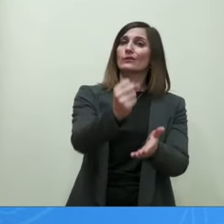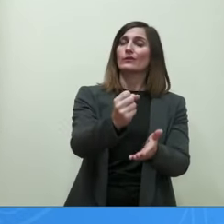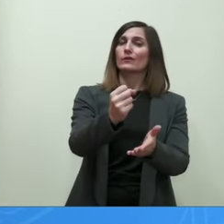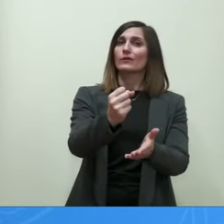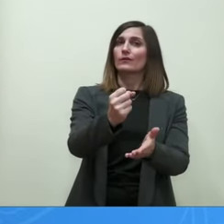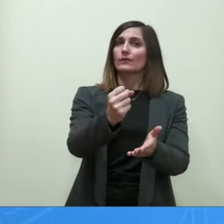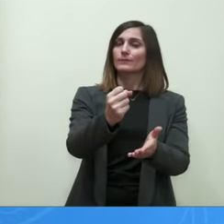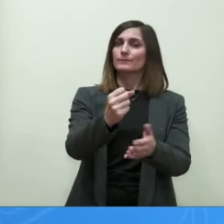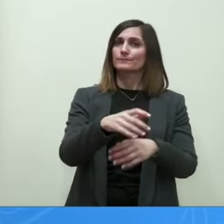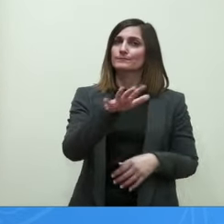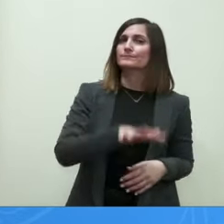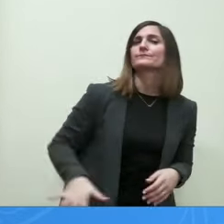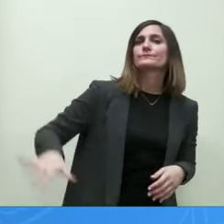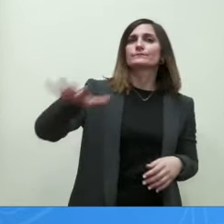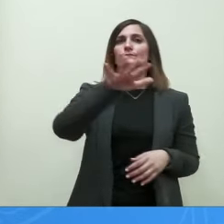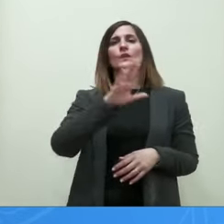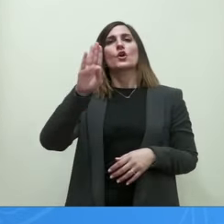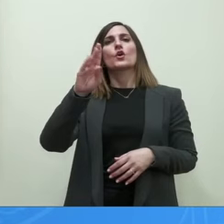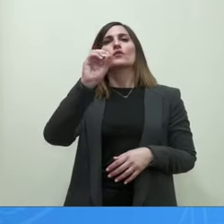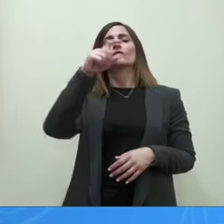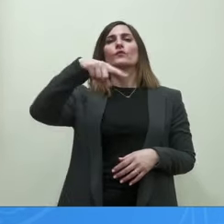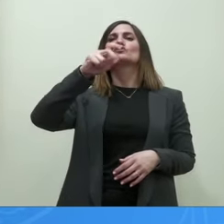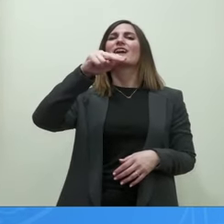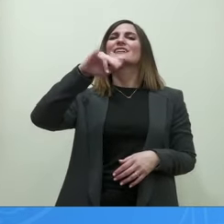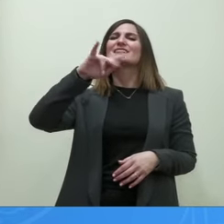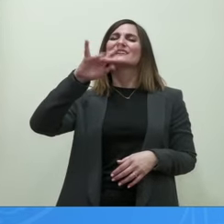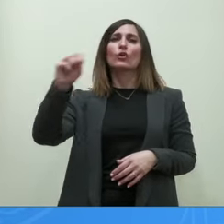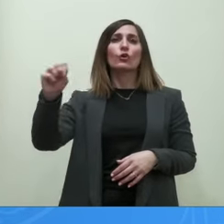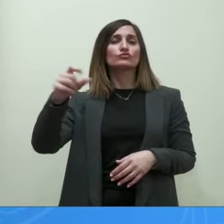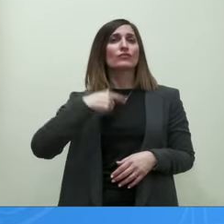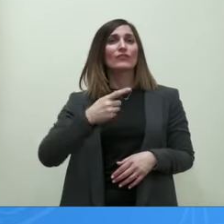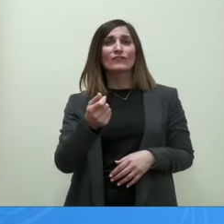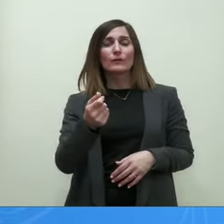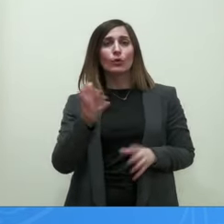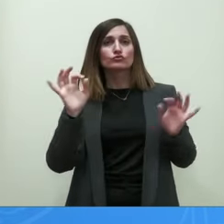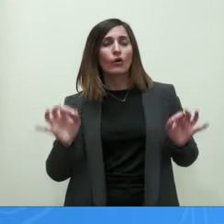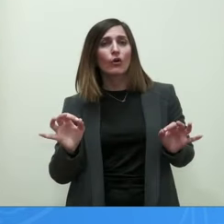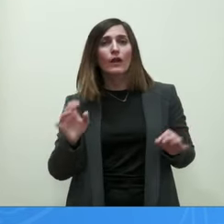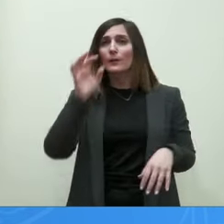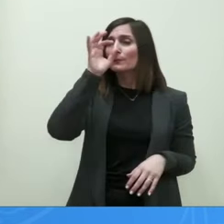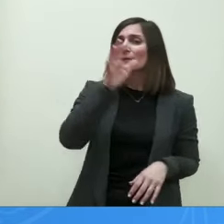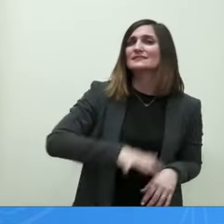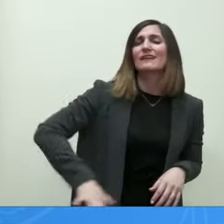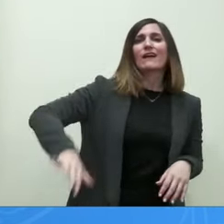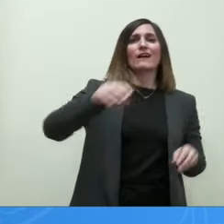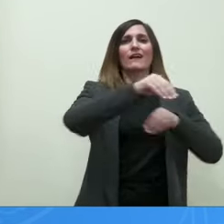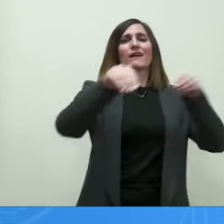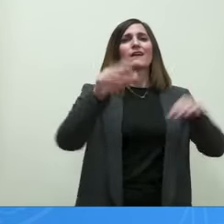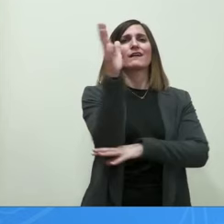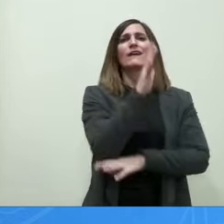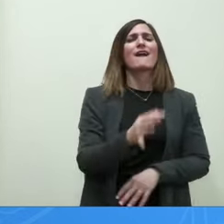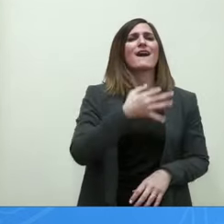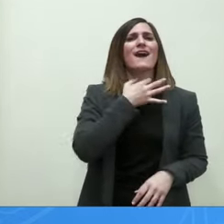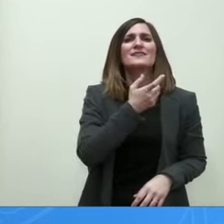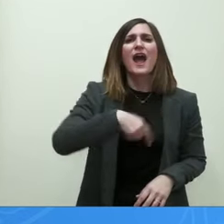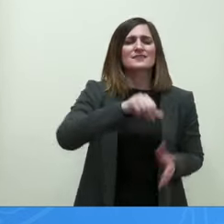όμβρια στην περιοχή του Βοτανικού, που αν αναλογιστούμε το ποσό με τις ανάγκες όμβρια που έχουν περιοχές